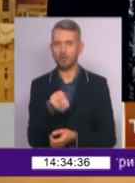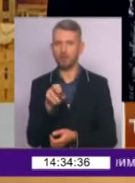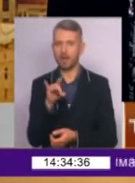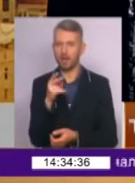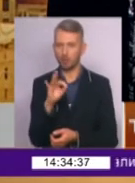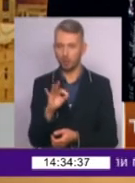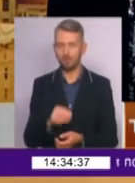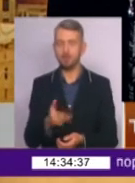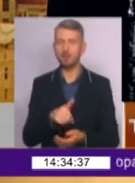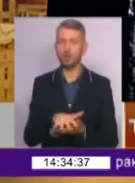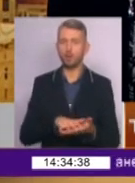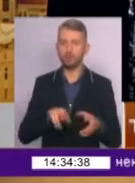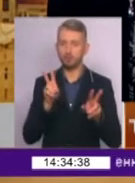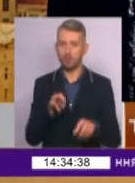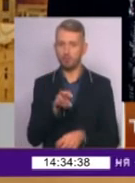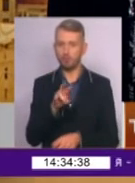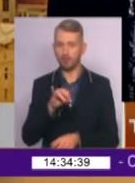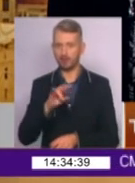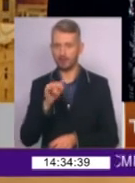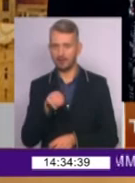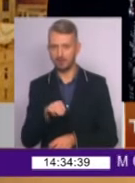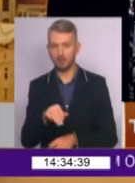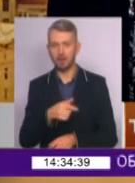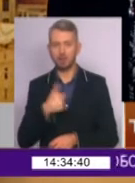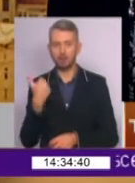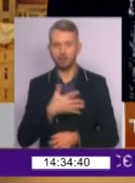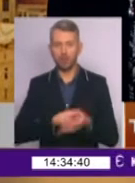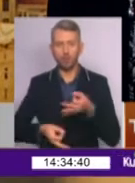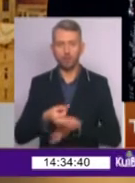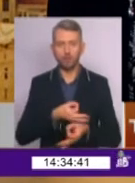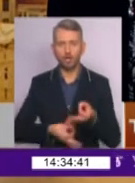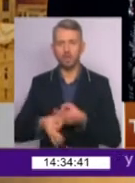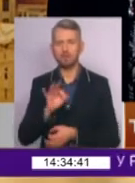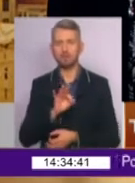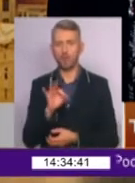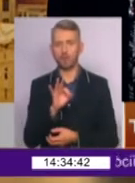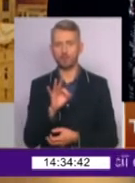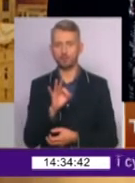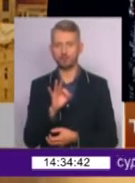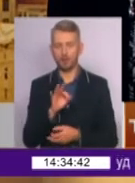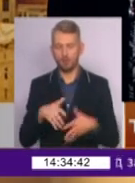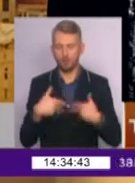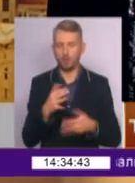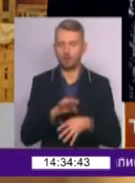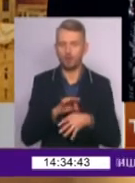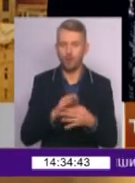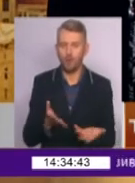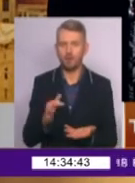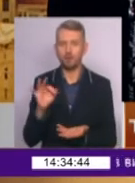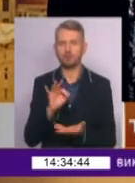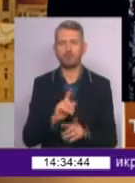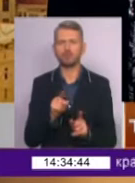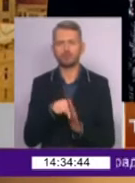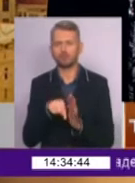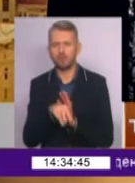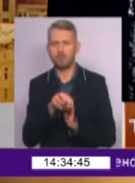тему менінгіт, і ми вже проговорили про клінічну картину, про що таке,